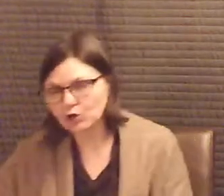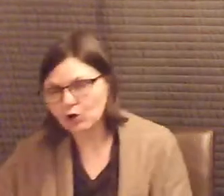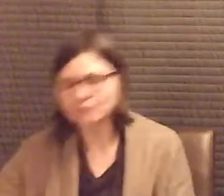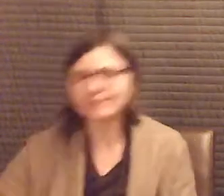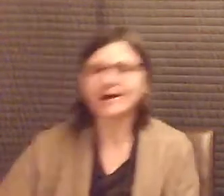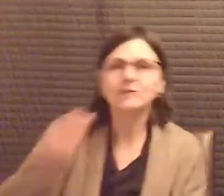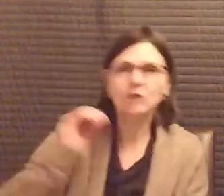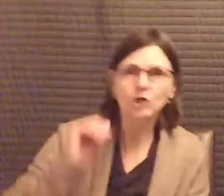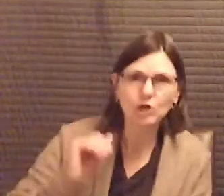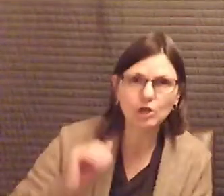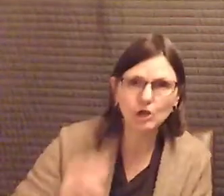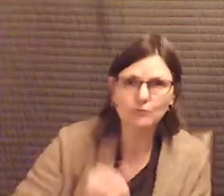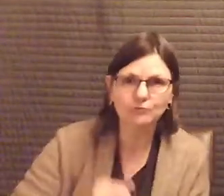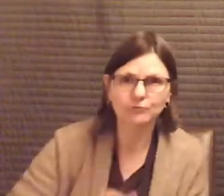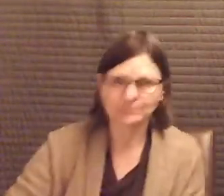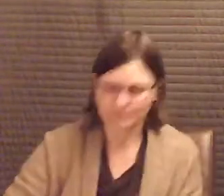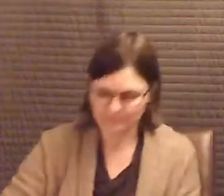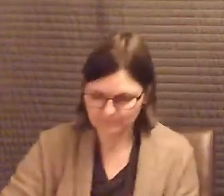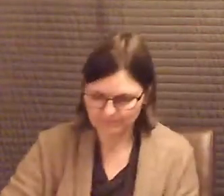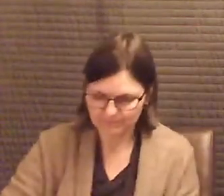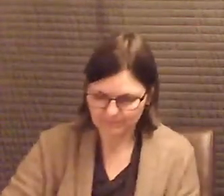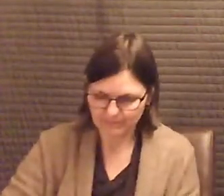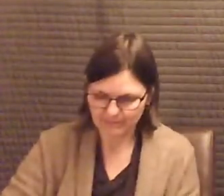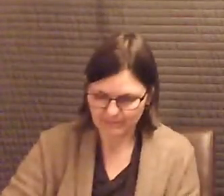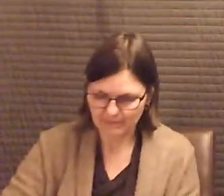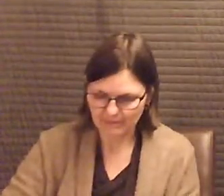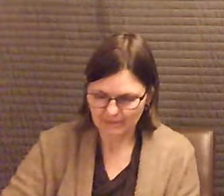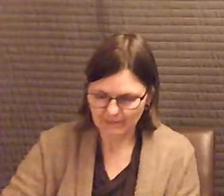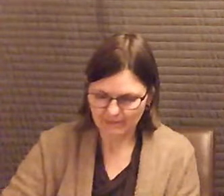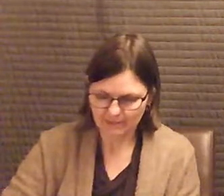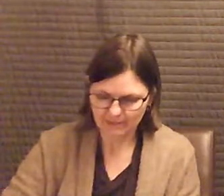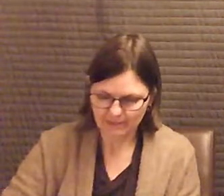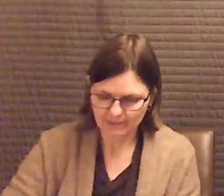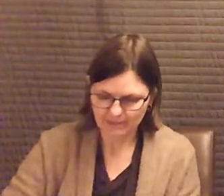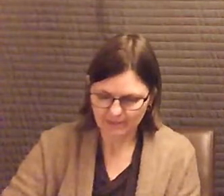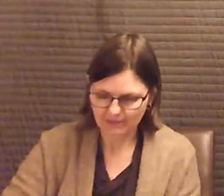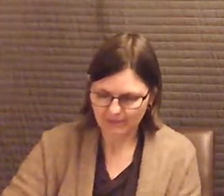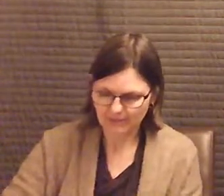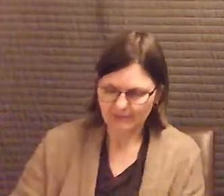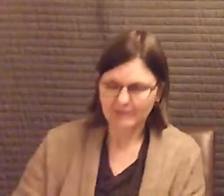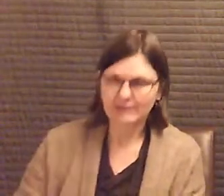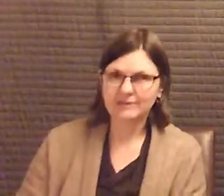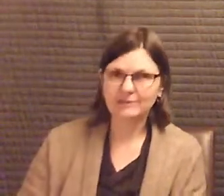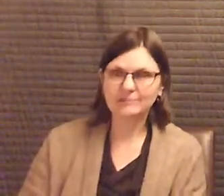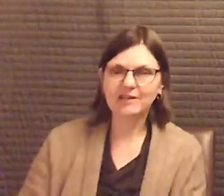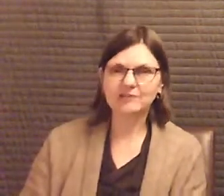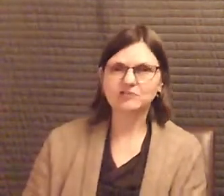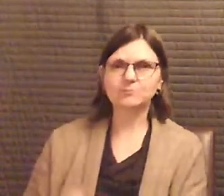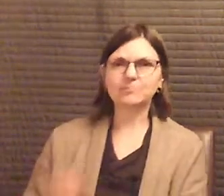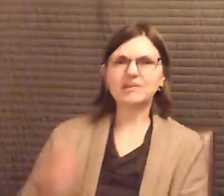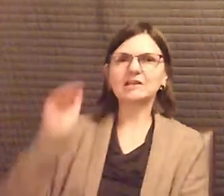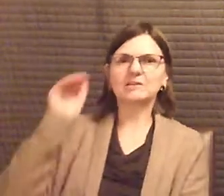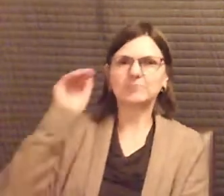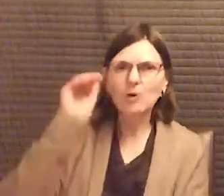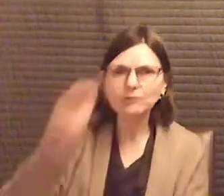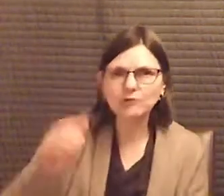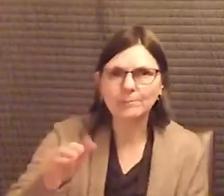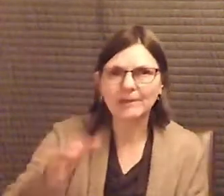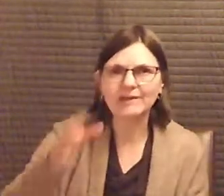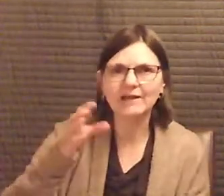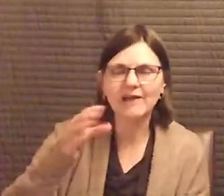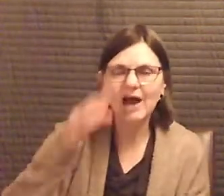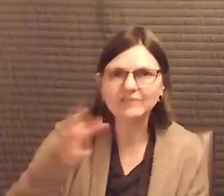ongeloof maar genoeg die leads john en dat betekent spring de